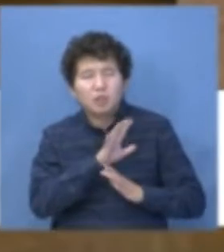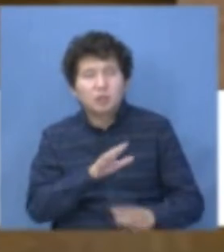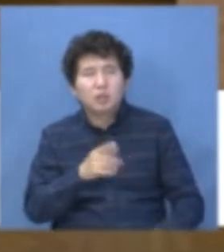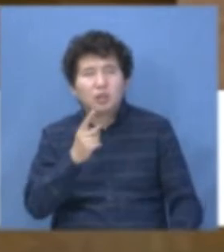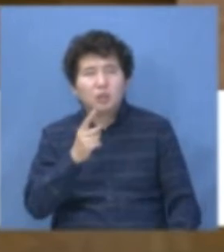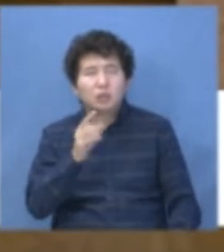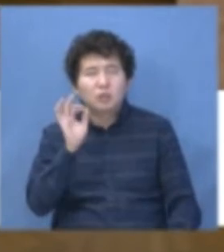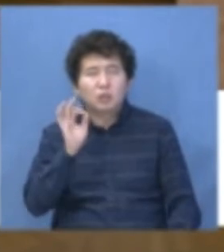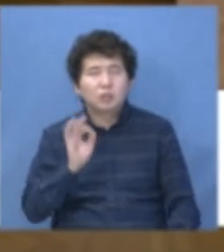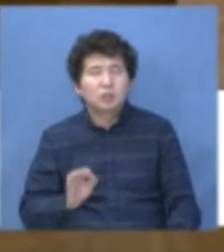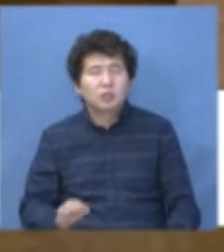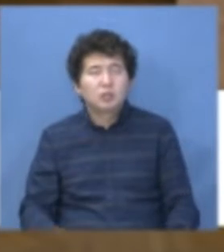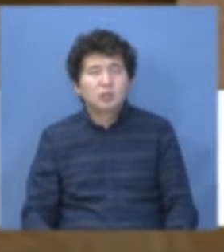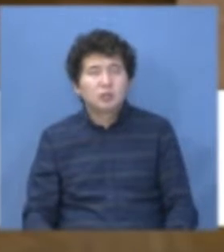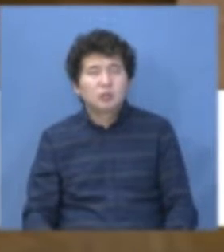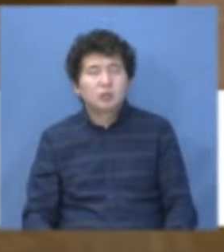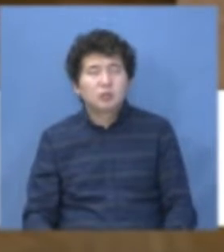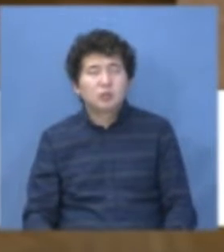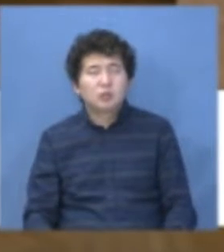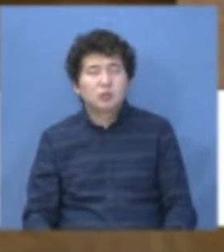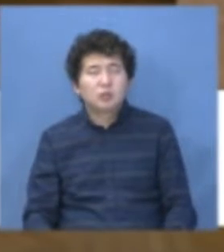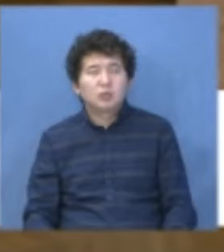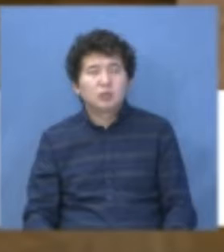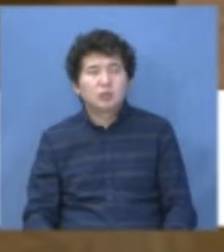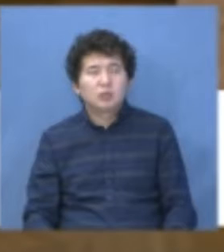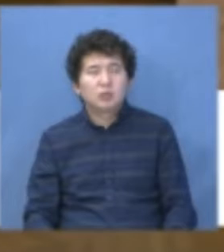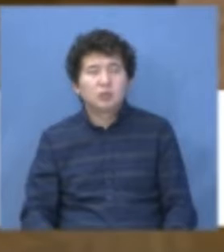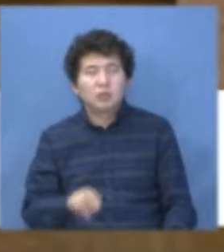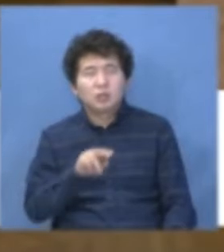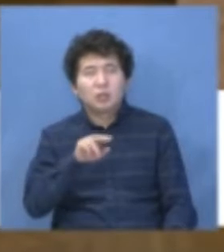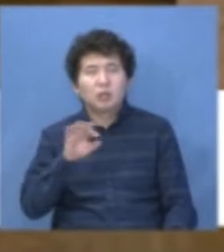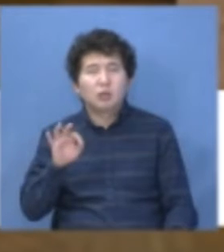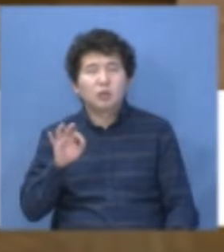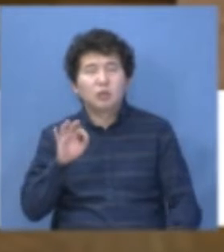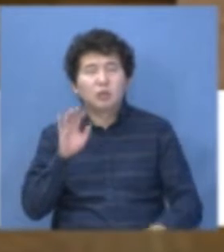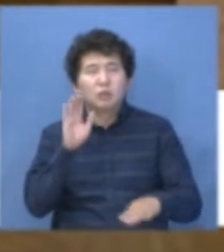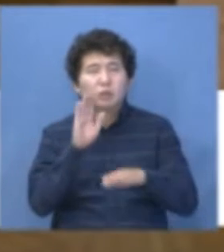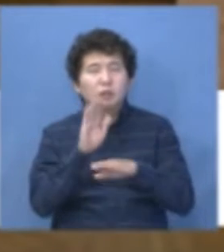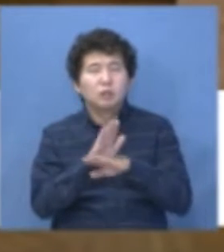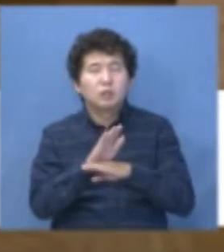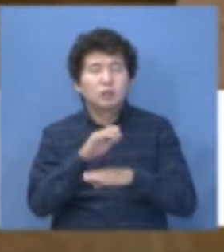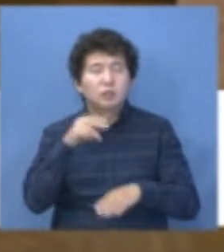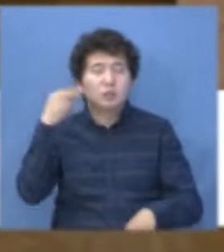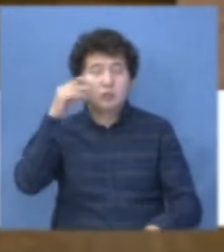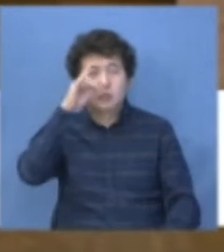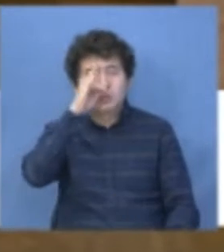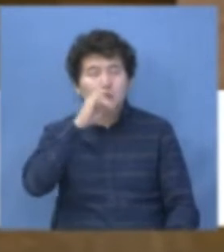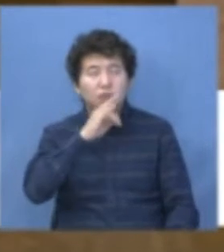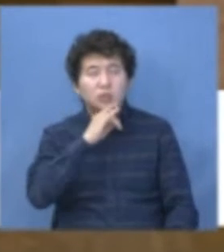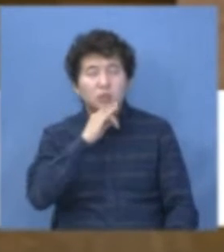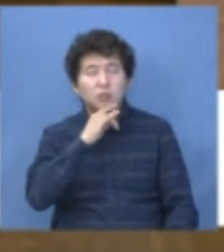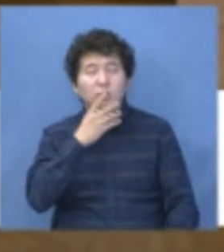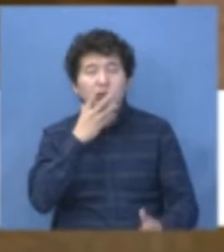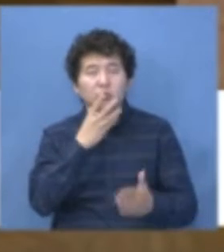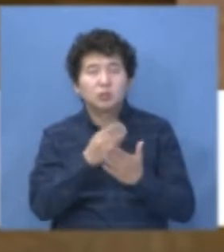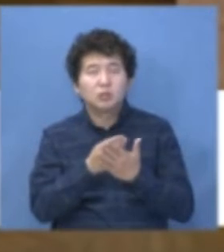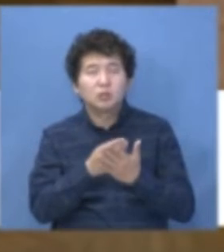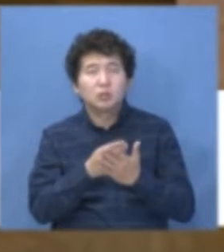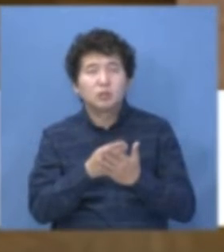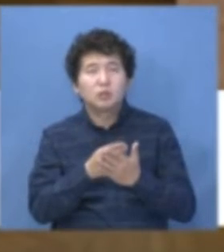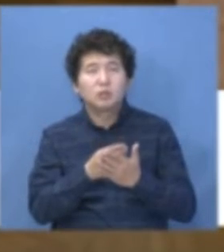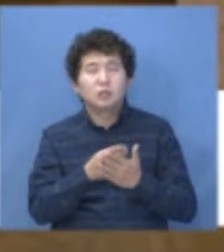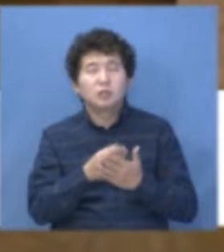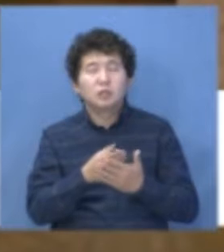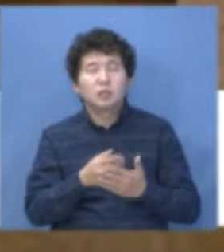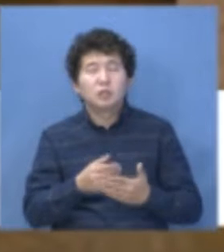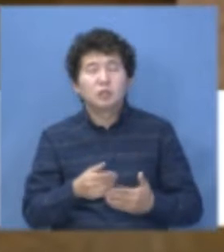санайды. Мемлекет басшысының тапсырмасы бойынша бағдарлама жүзеге аспақ. Ал біз өз кезегімізде тұрғындарға дұрыс бағыт-бағдар